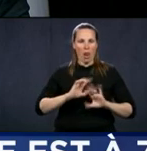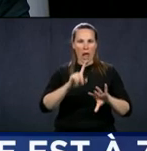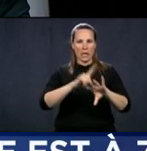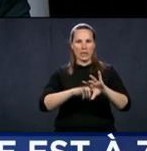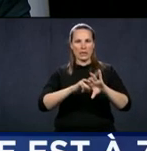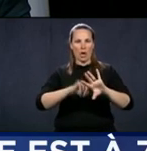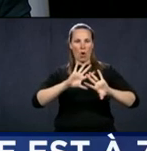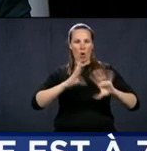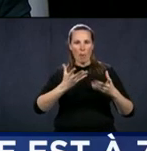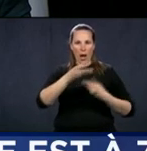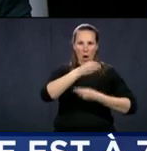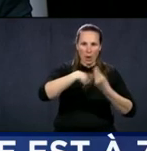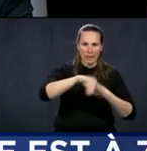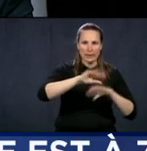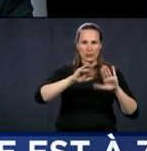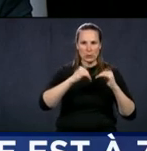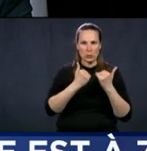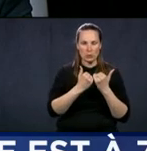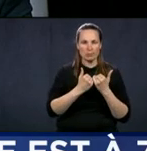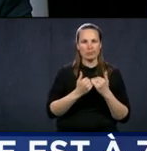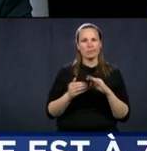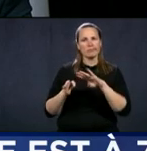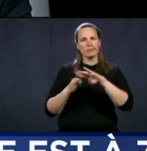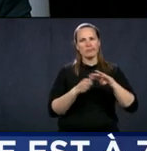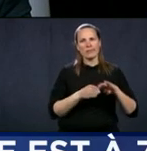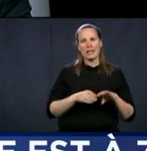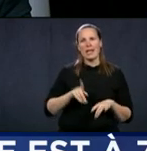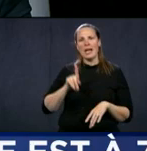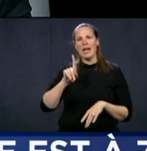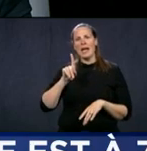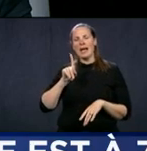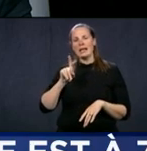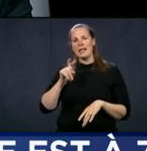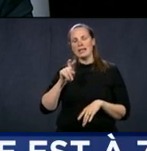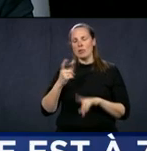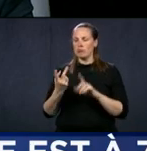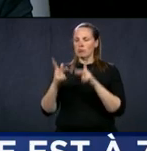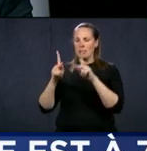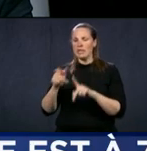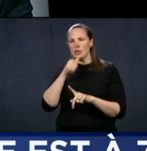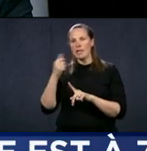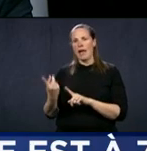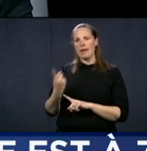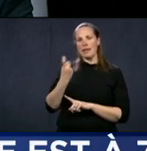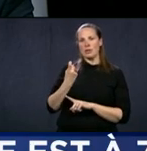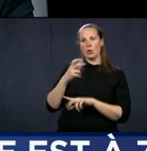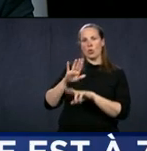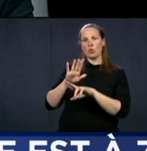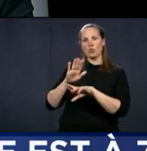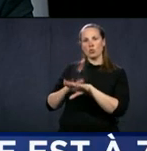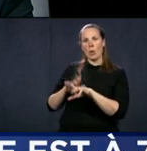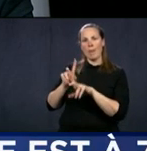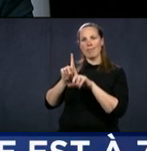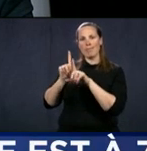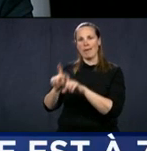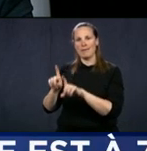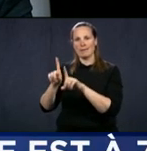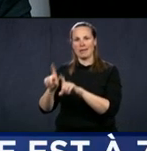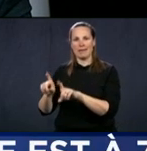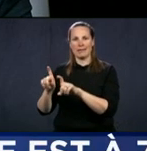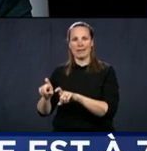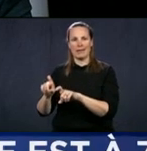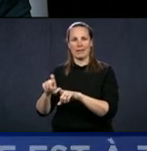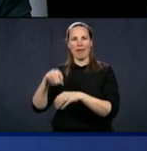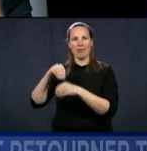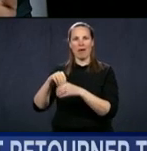aussi des questions par rapport à la question des tests pour les zones chaudes, les RPA, là, parce que beaucoup de gens qui vivent dans les résidences ont